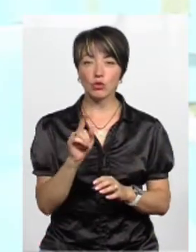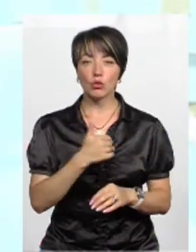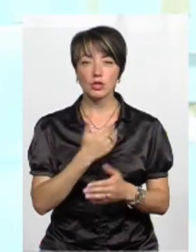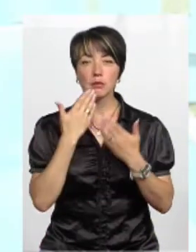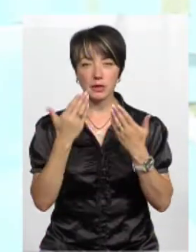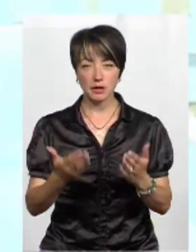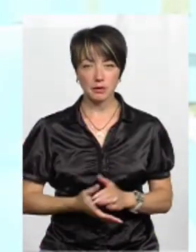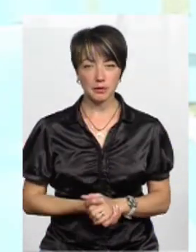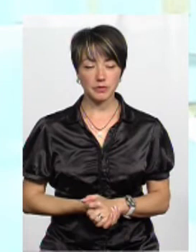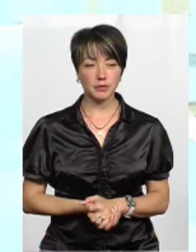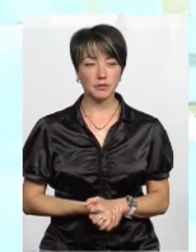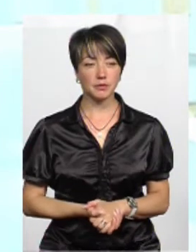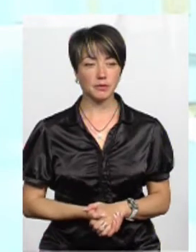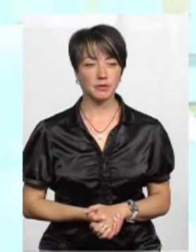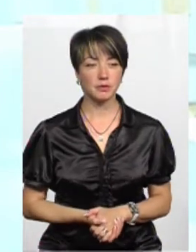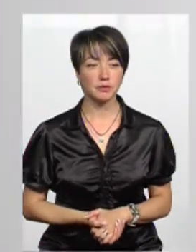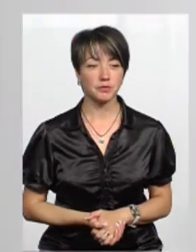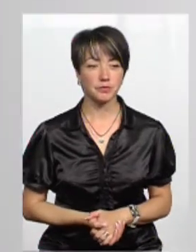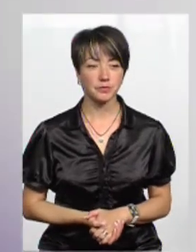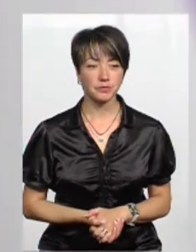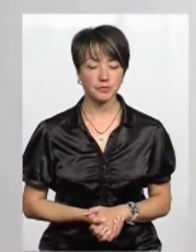що хоче запитати.